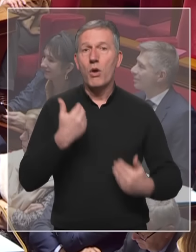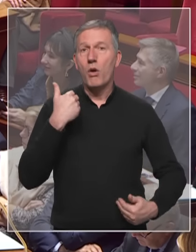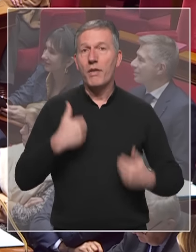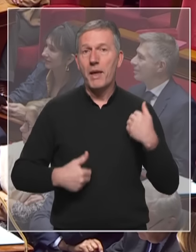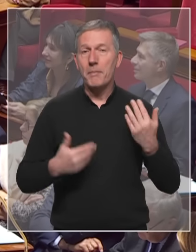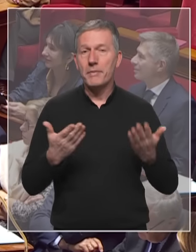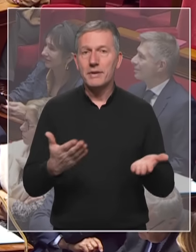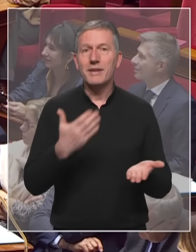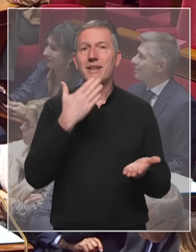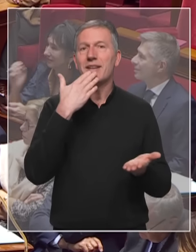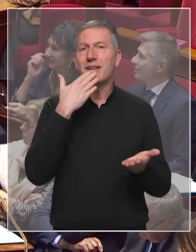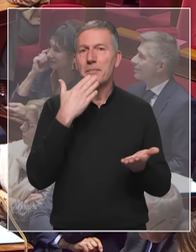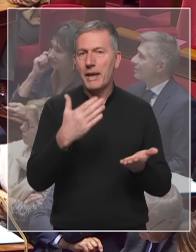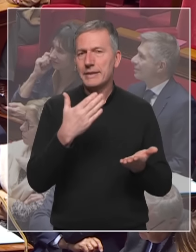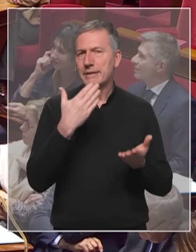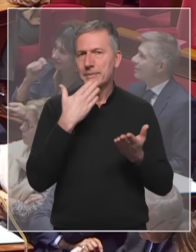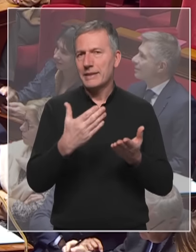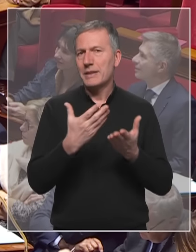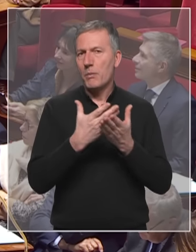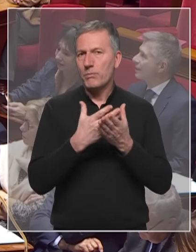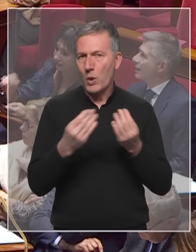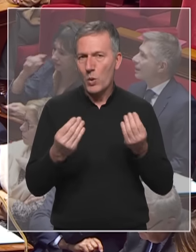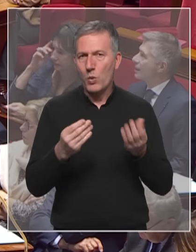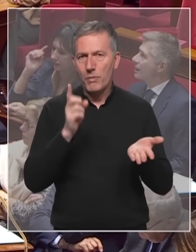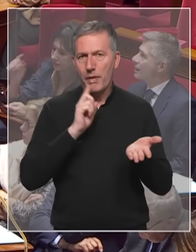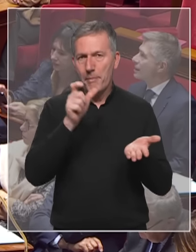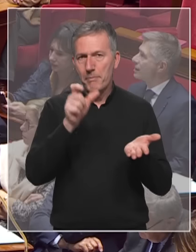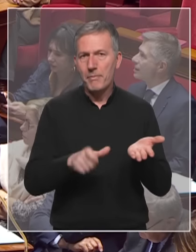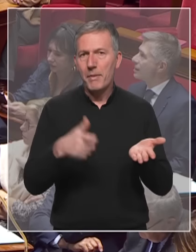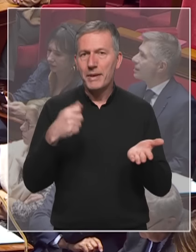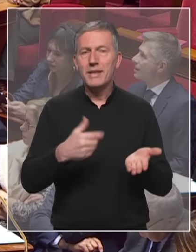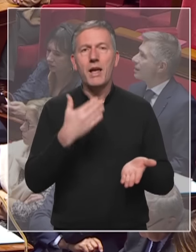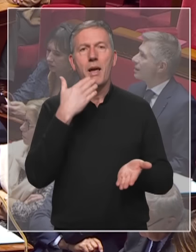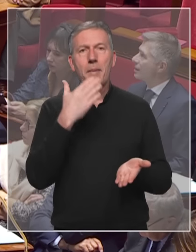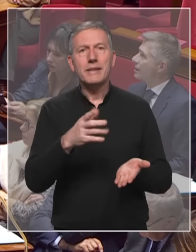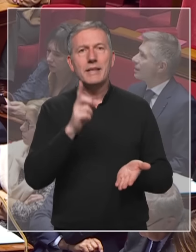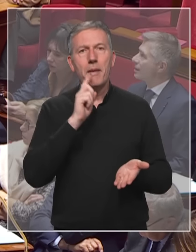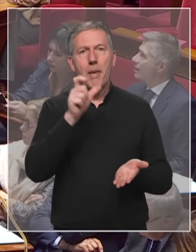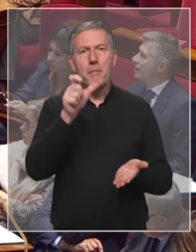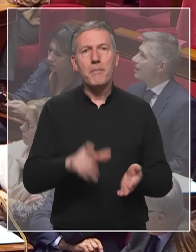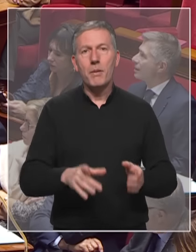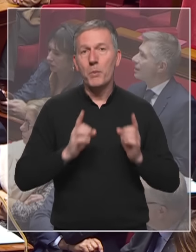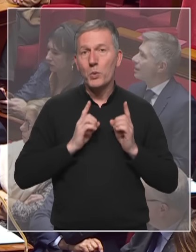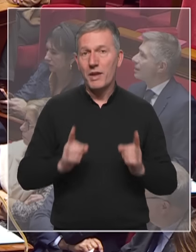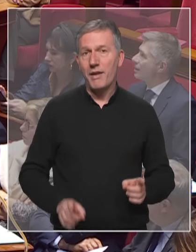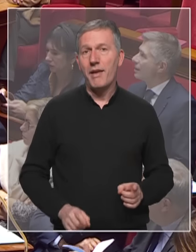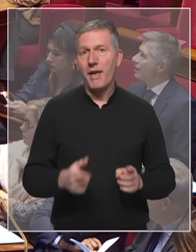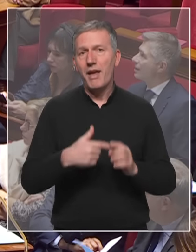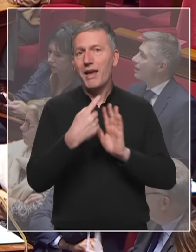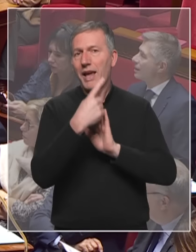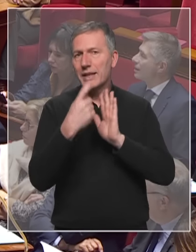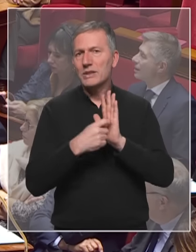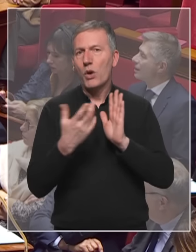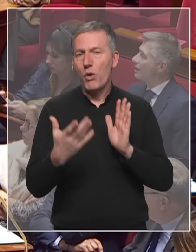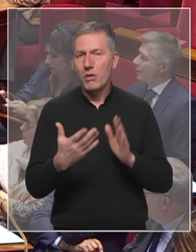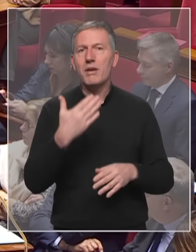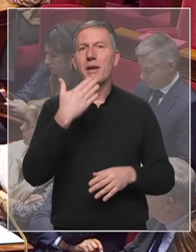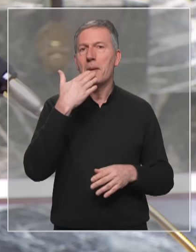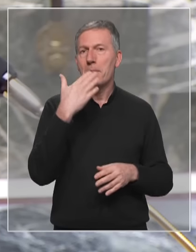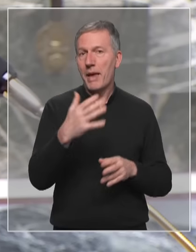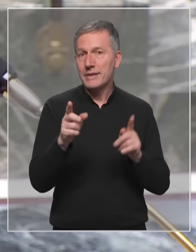Merci. Merci beaucoup, Madame la Présidente. Merci, Madame la députée Mizoff, pour cette question. Et merci